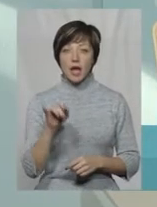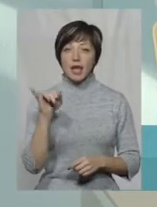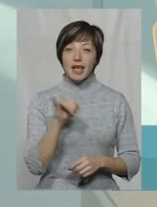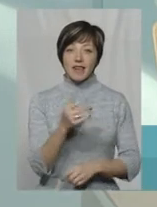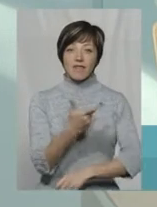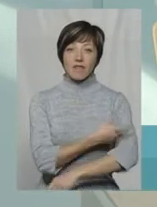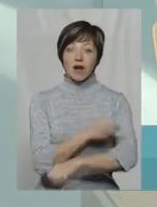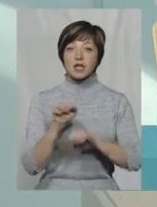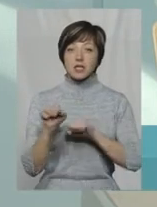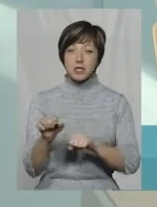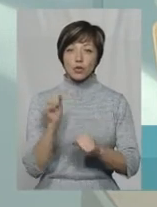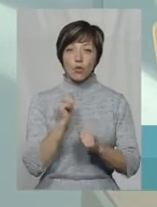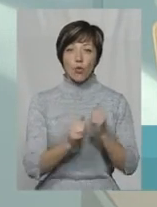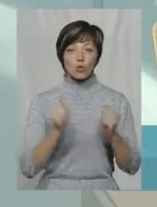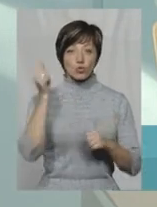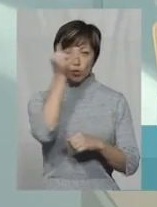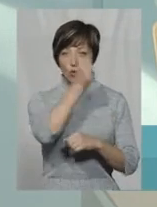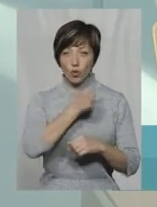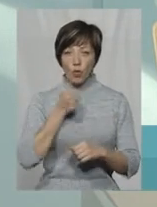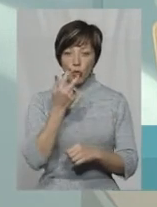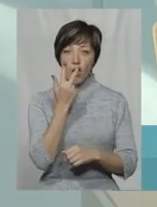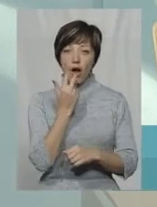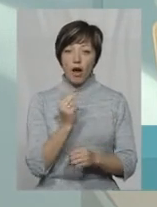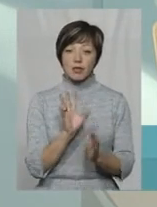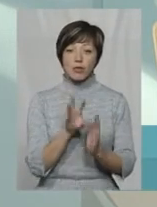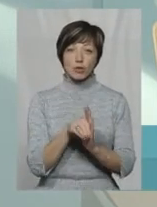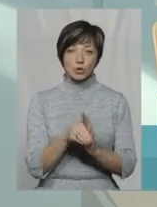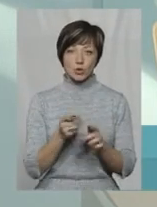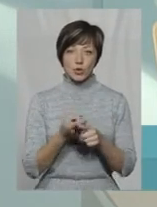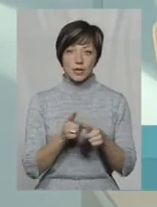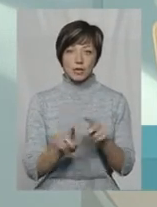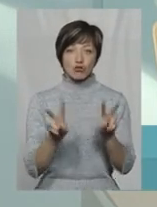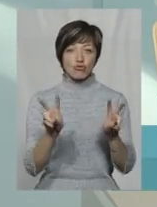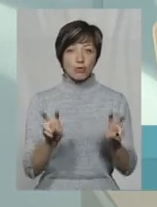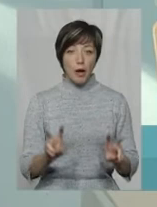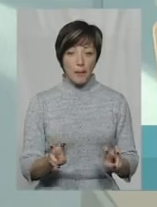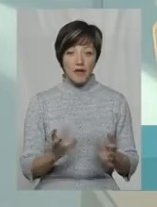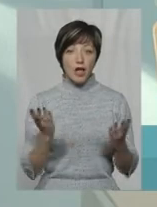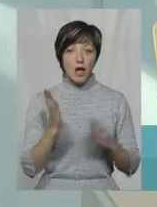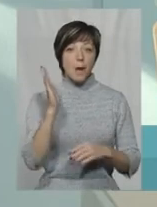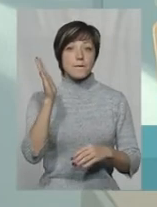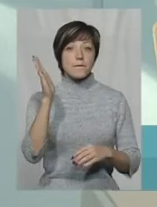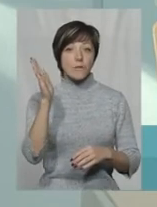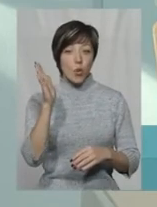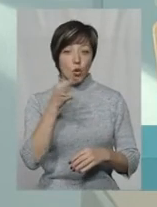вакцини кожного року адаптуються до цих штамів, які прогнозуються,